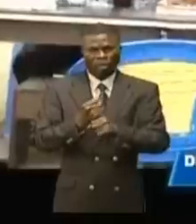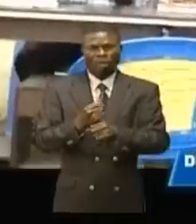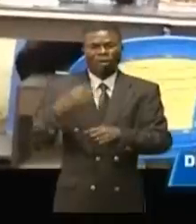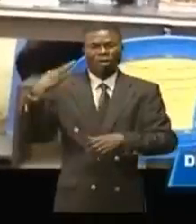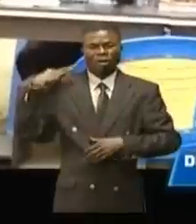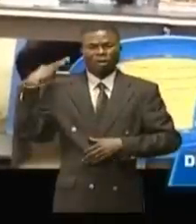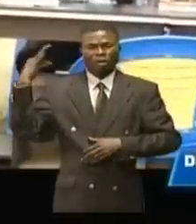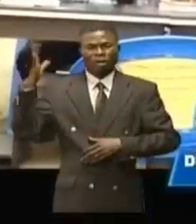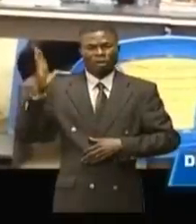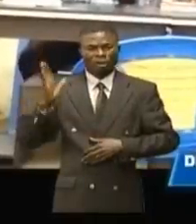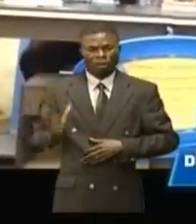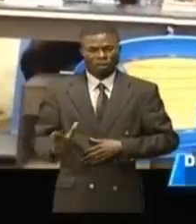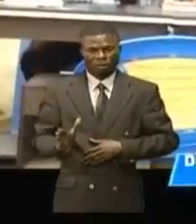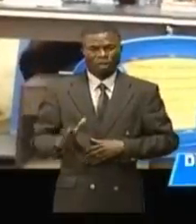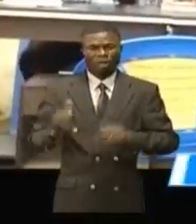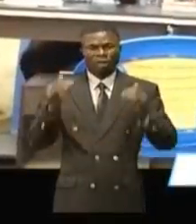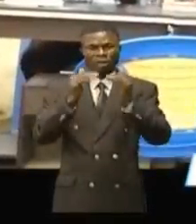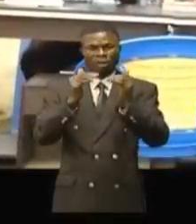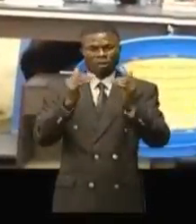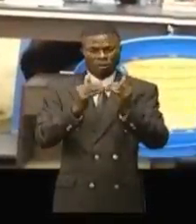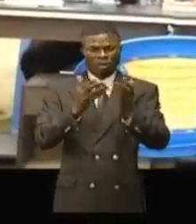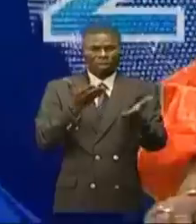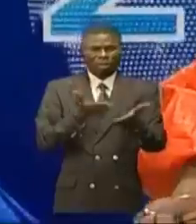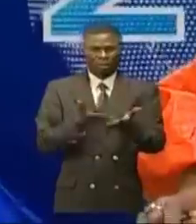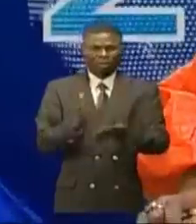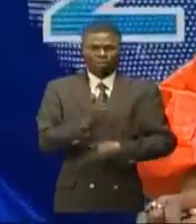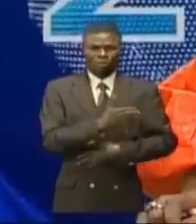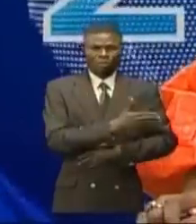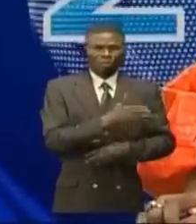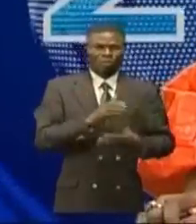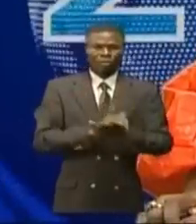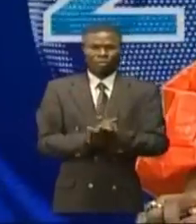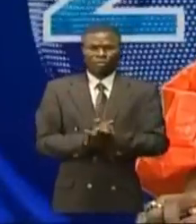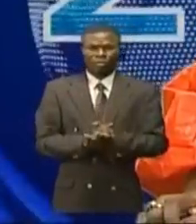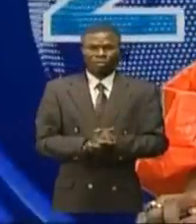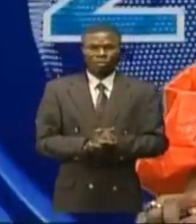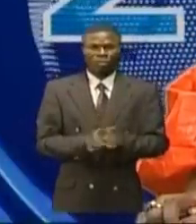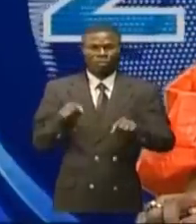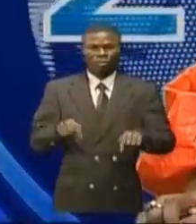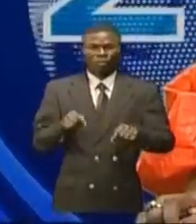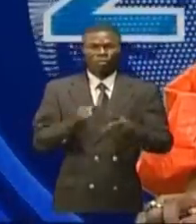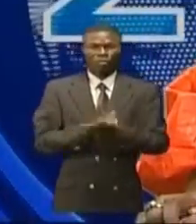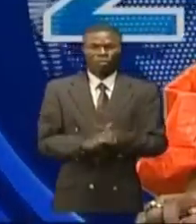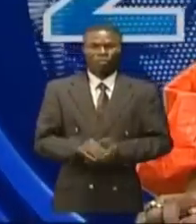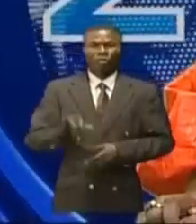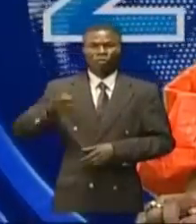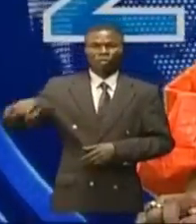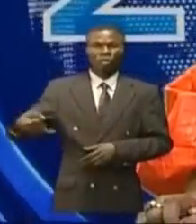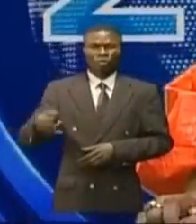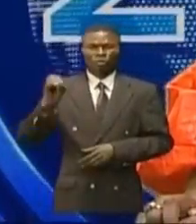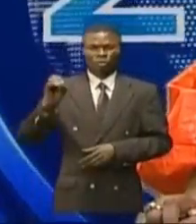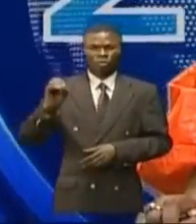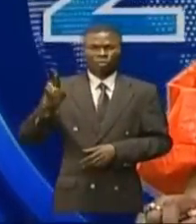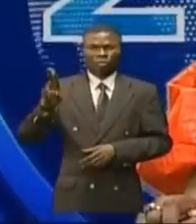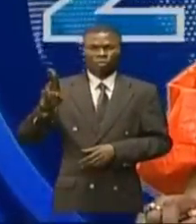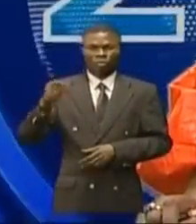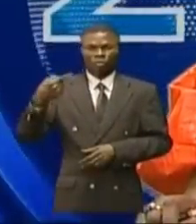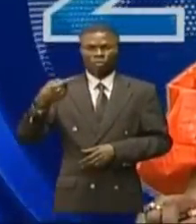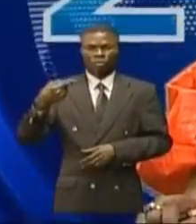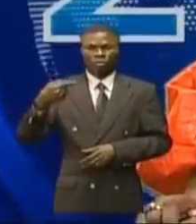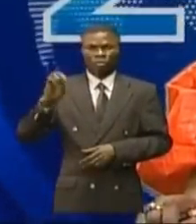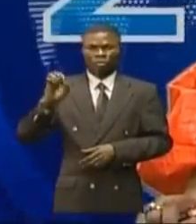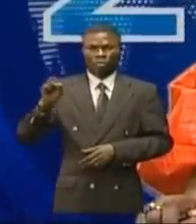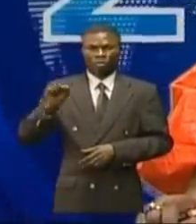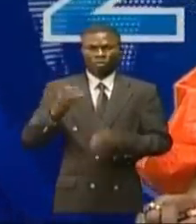candidats sont sur le même pied d'escale. Quittons Kinshasa pour Géorgie où se tient la